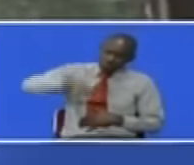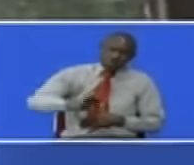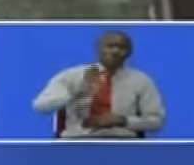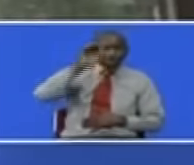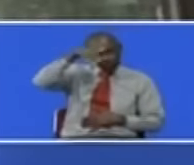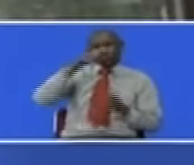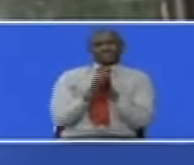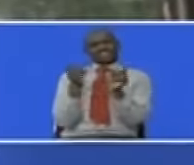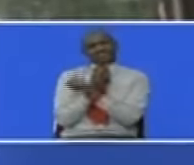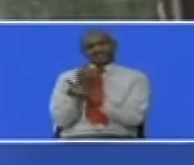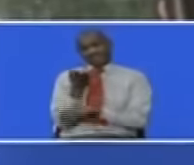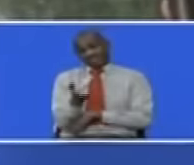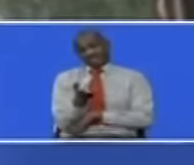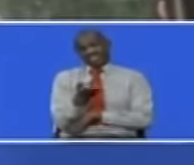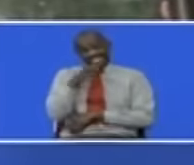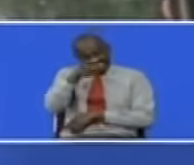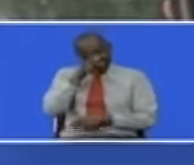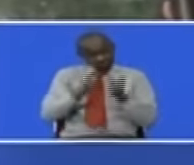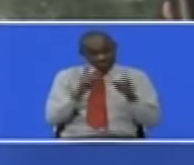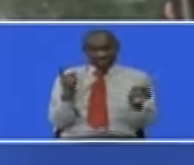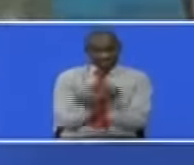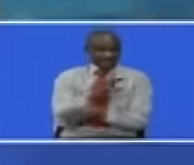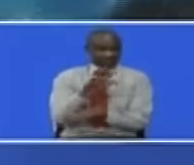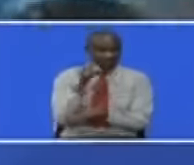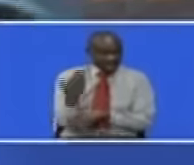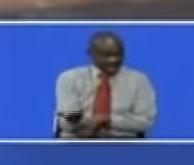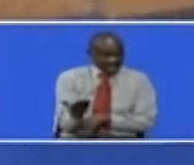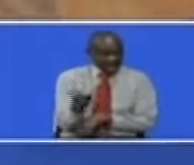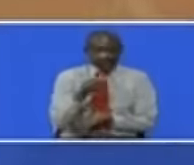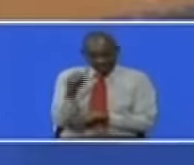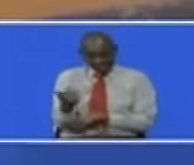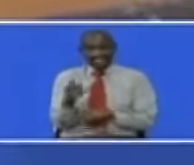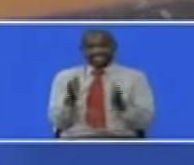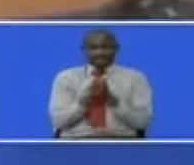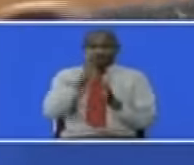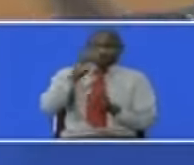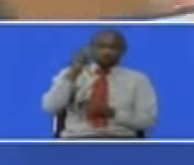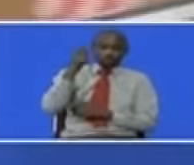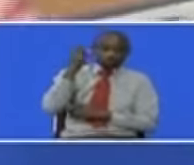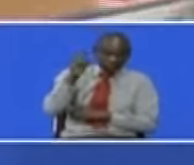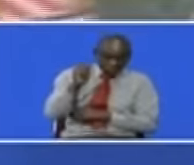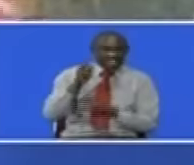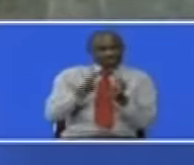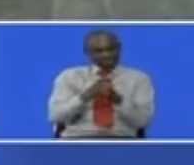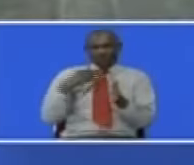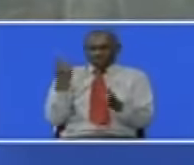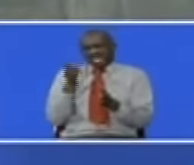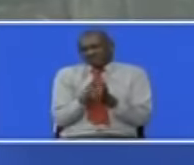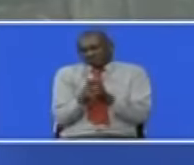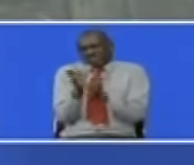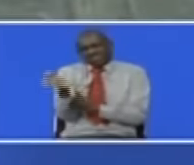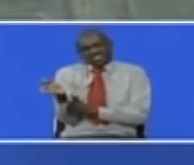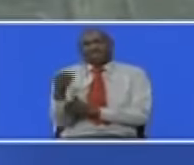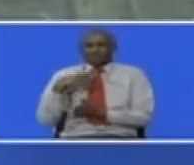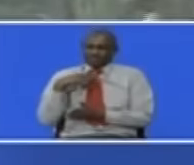Chepterit na Kosirai. Mbio hizo ni tofauti na mbio nyingine za masafa marefu duniani kama vile Boston ambazo zina pembe 3, swala ambalo